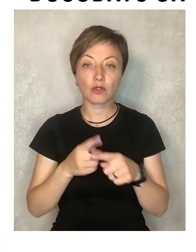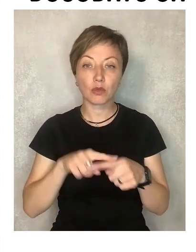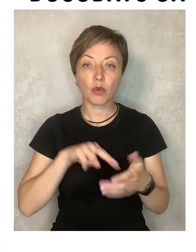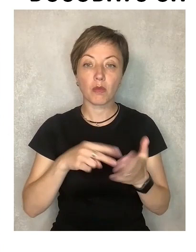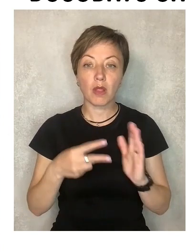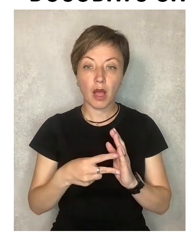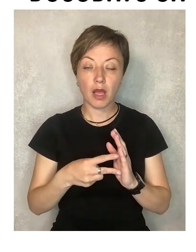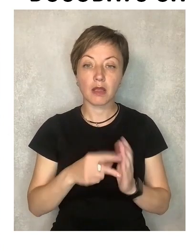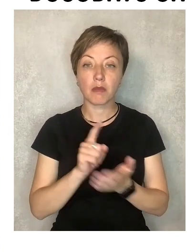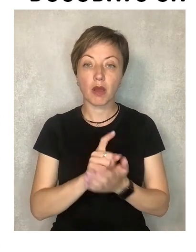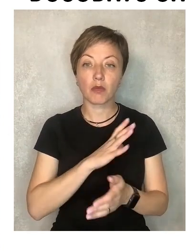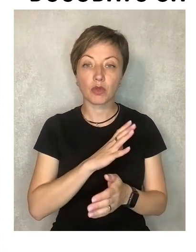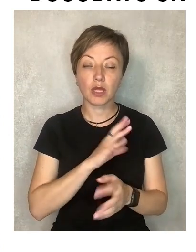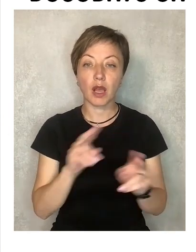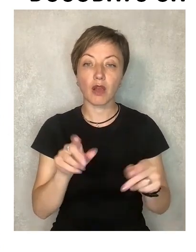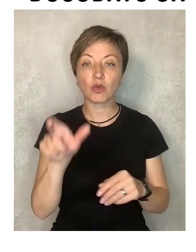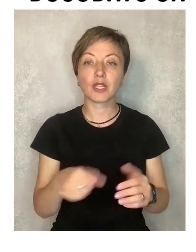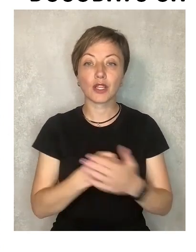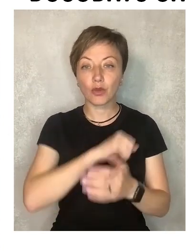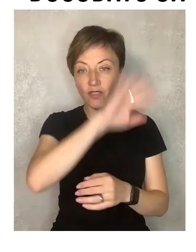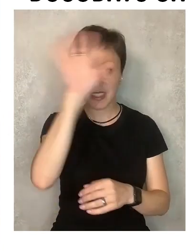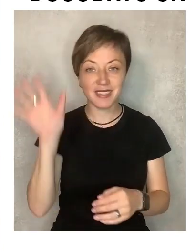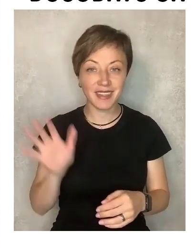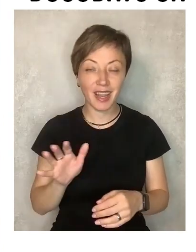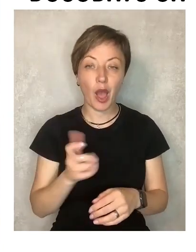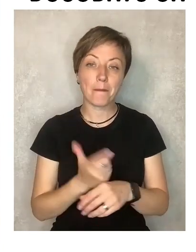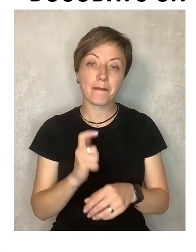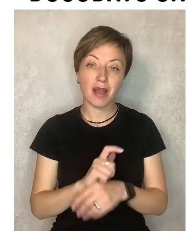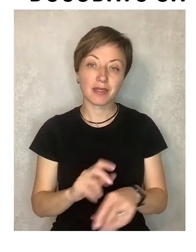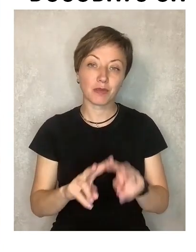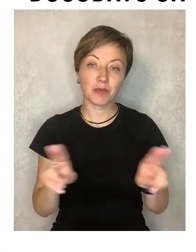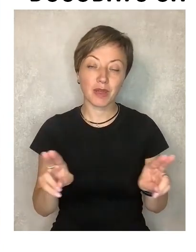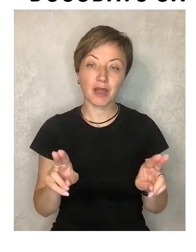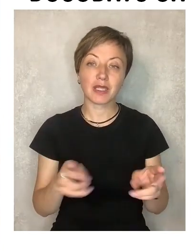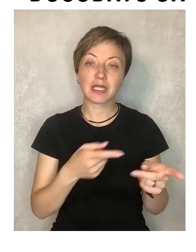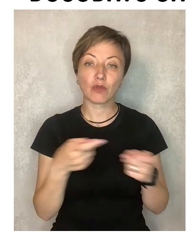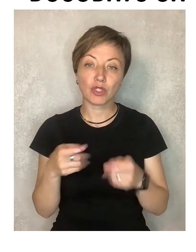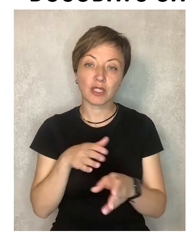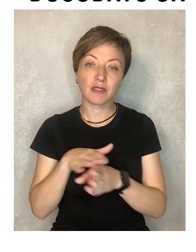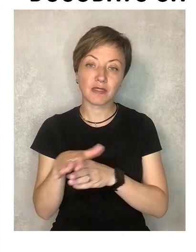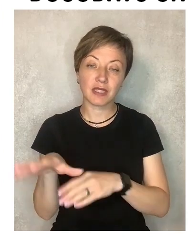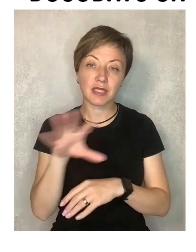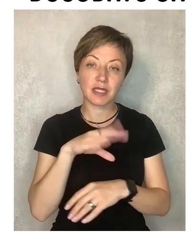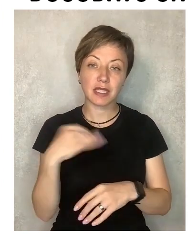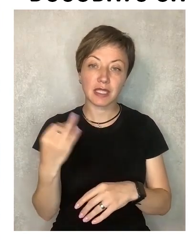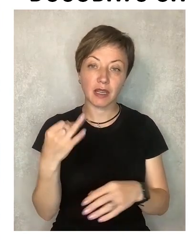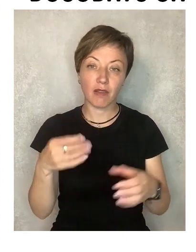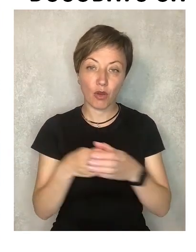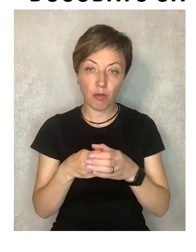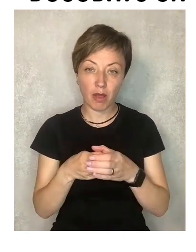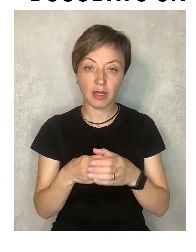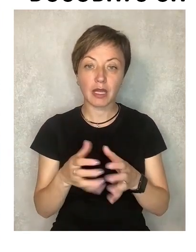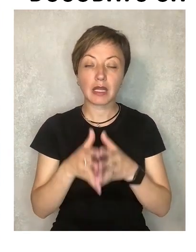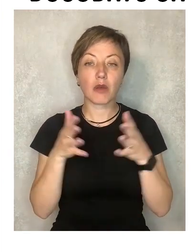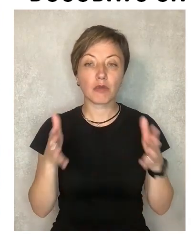мінімум така, як в людини до весілля, як максимум така, щоб залучити повністю, зацікавити всю громаду. Мабуть, з найбільш